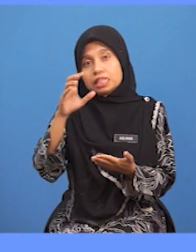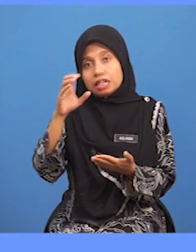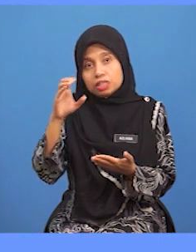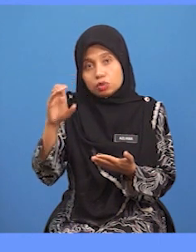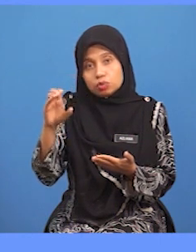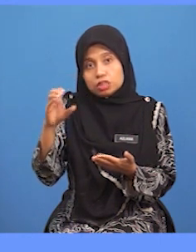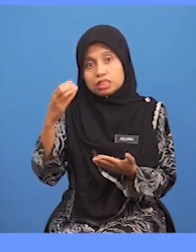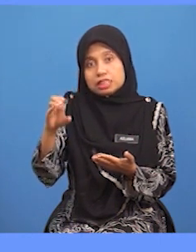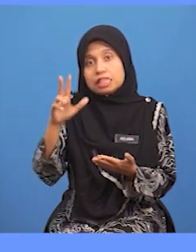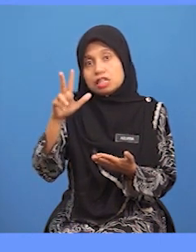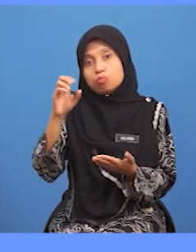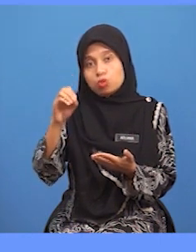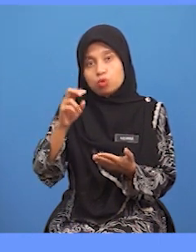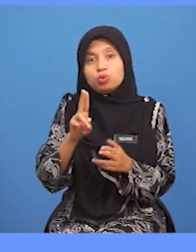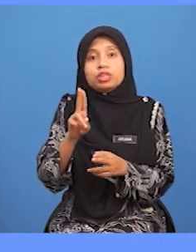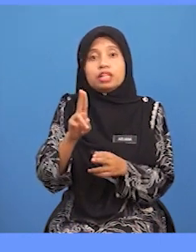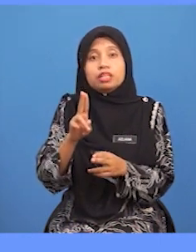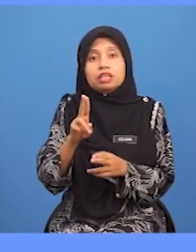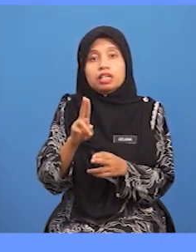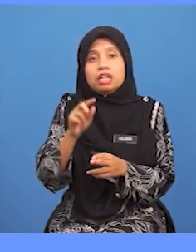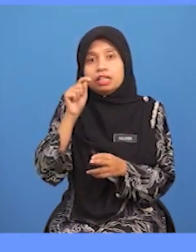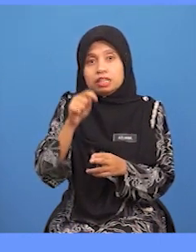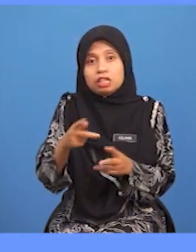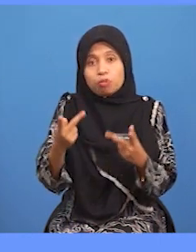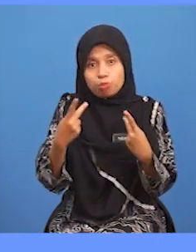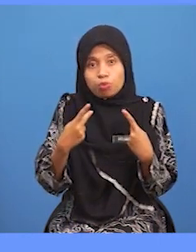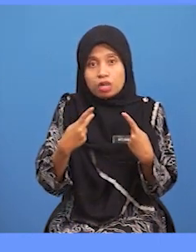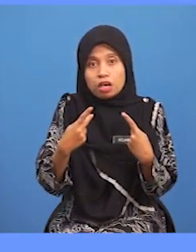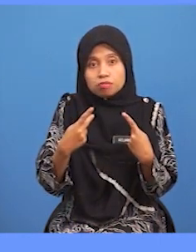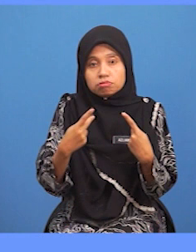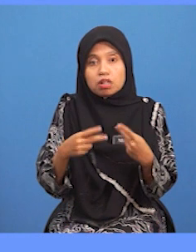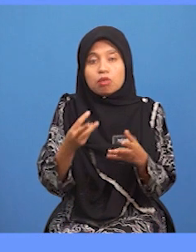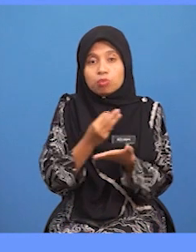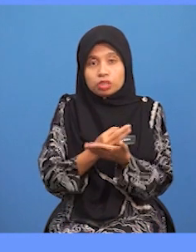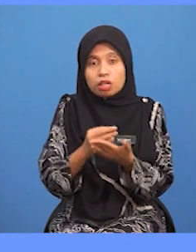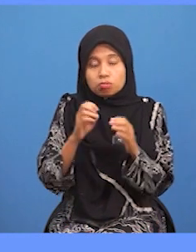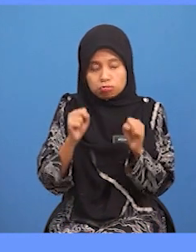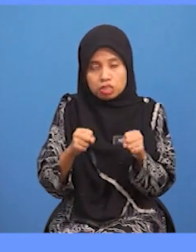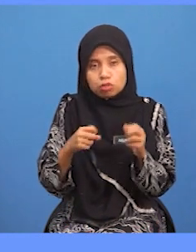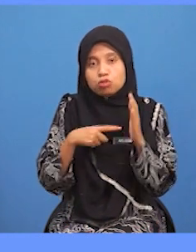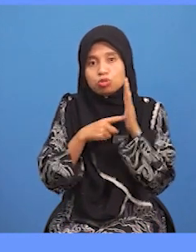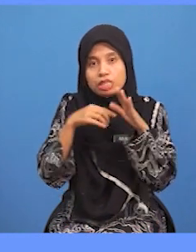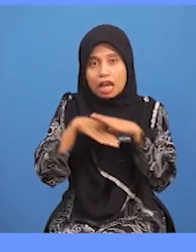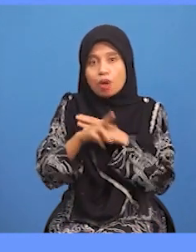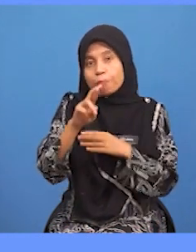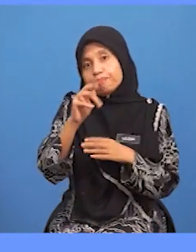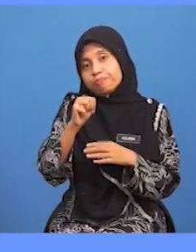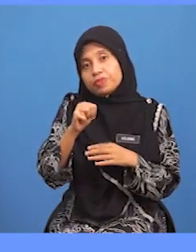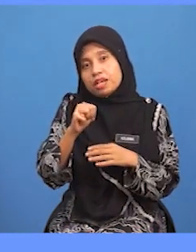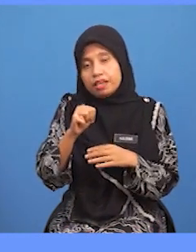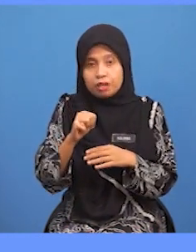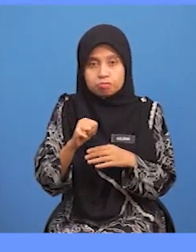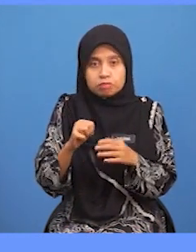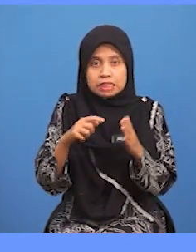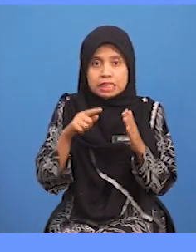15,330 unit. Titik pulang modal juga boleh ditunjukkan dalam nilai RM. Rumus titik pulang modal dalam RM